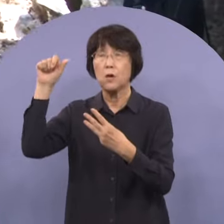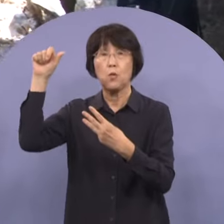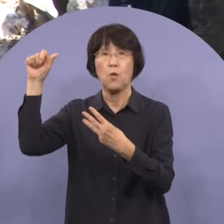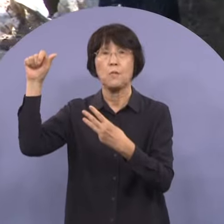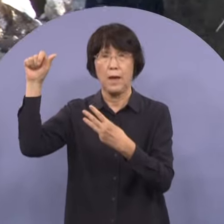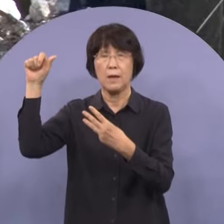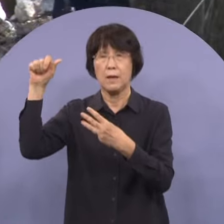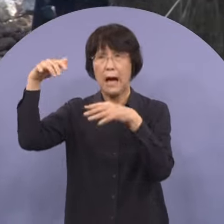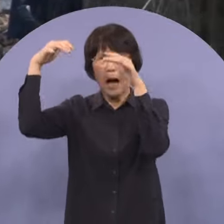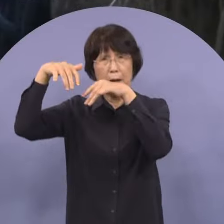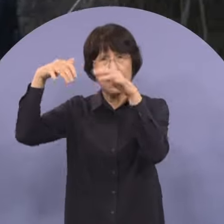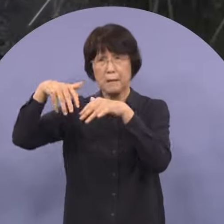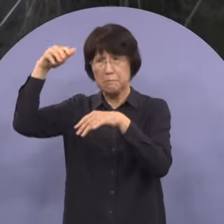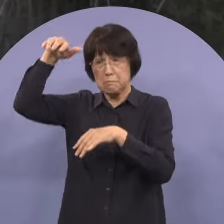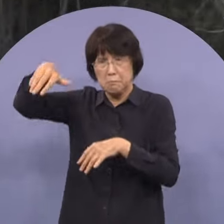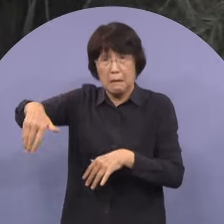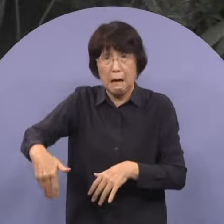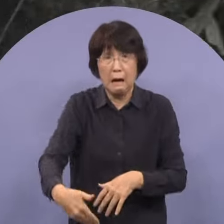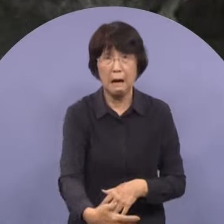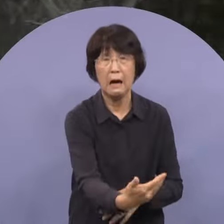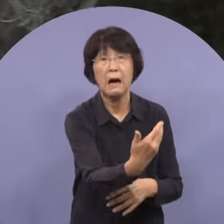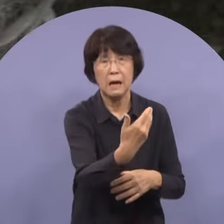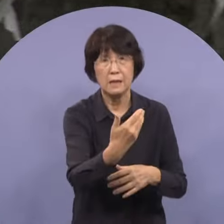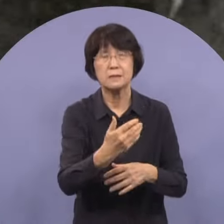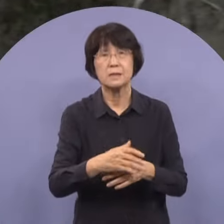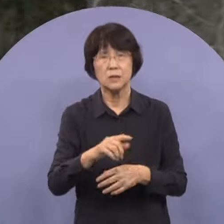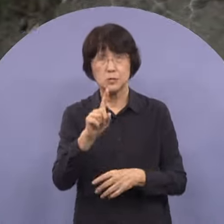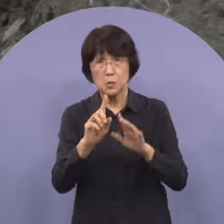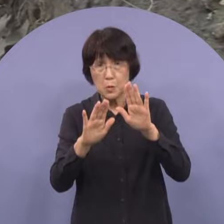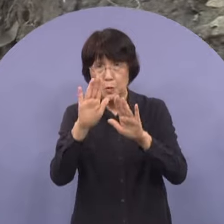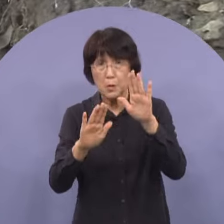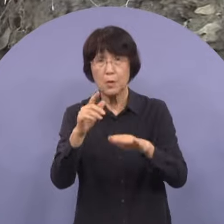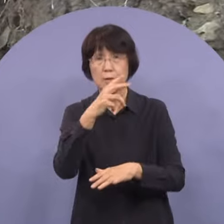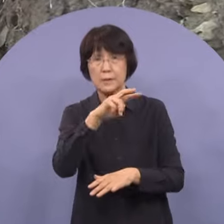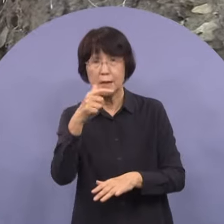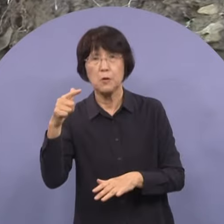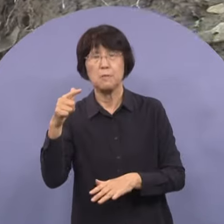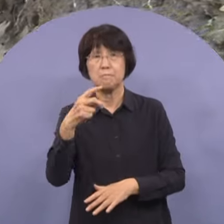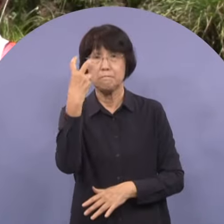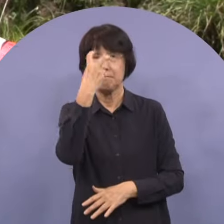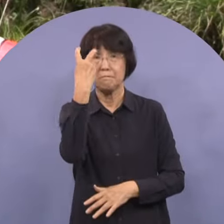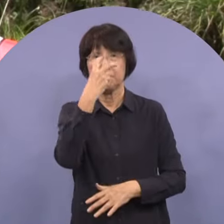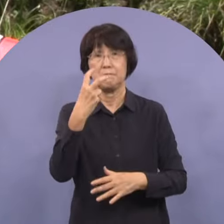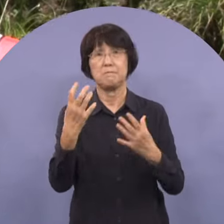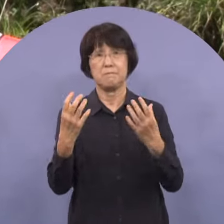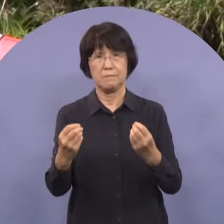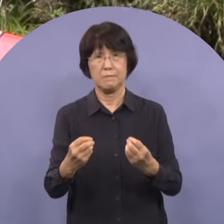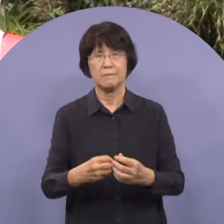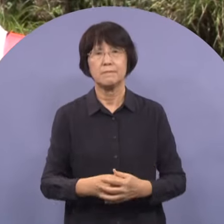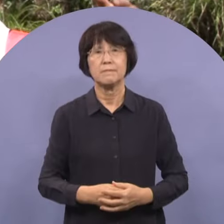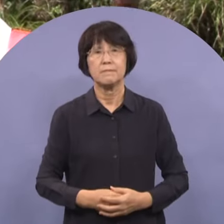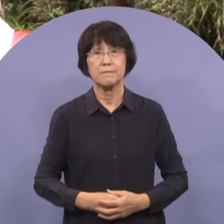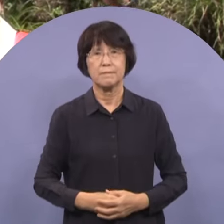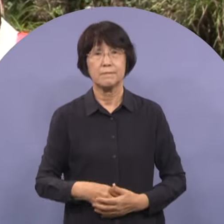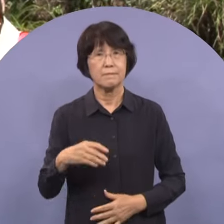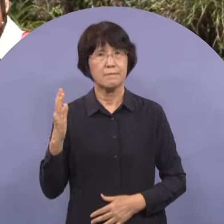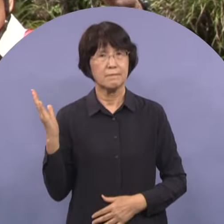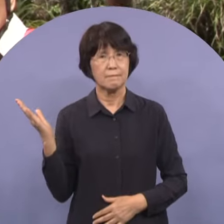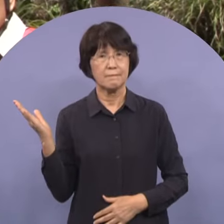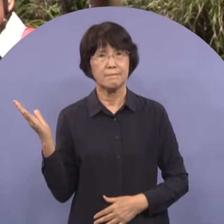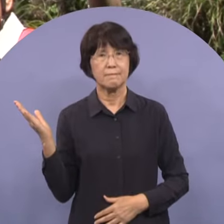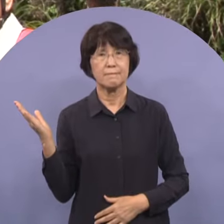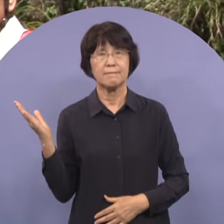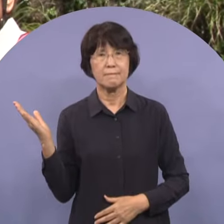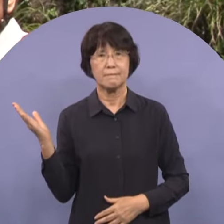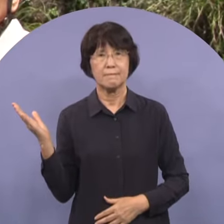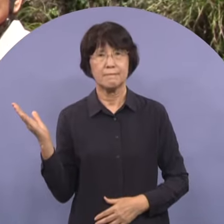雨水によってえぐられた地盤の状況や、伊吹山南側斜面の植生復元のための資